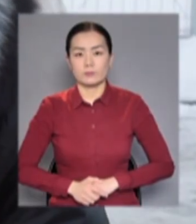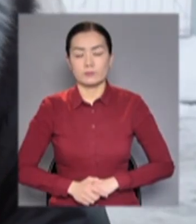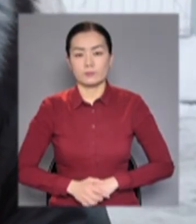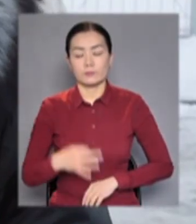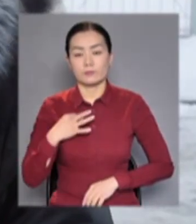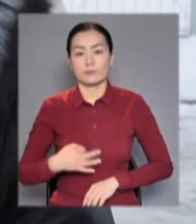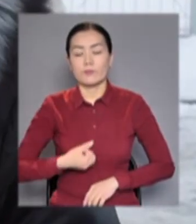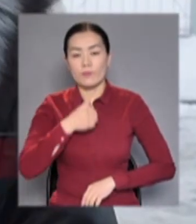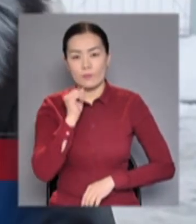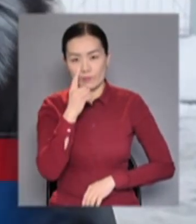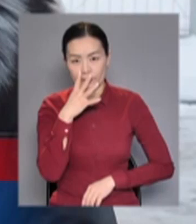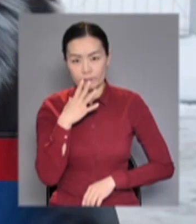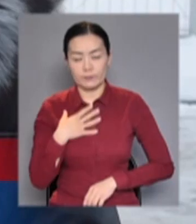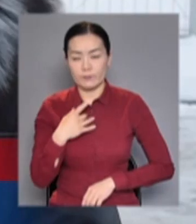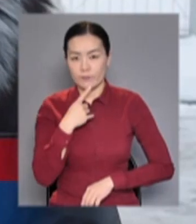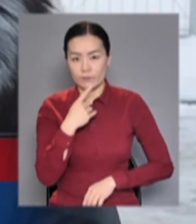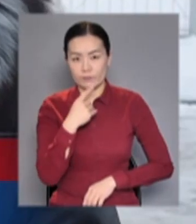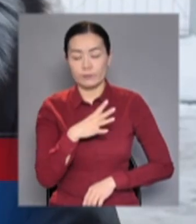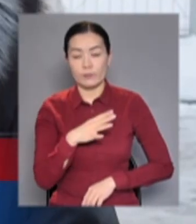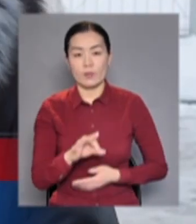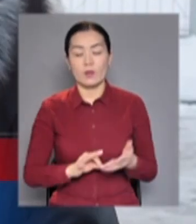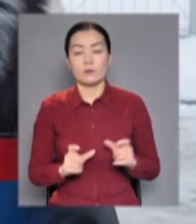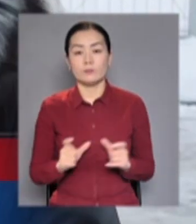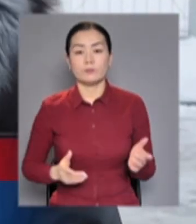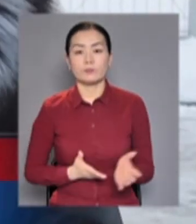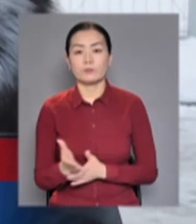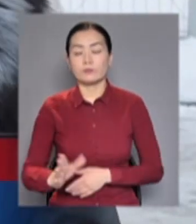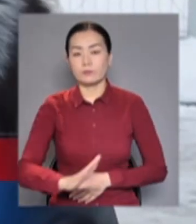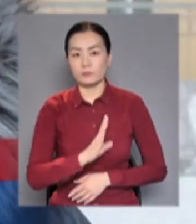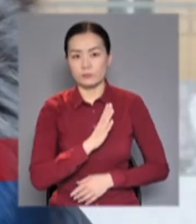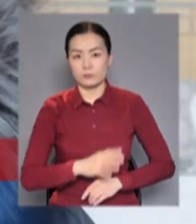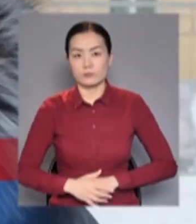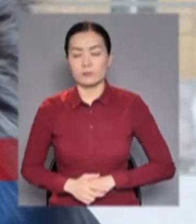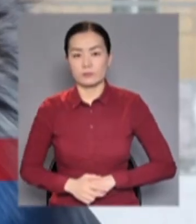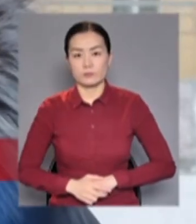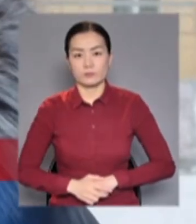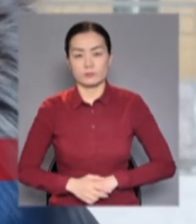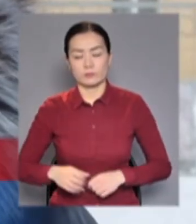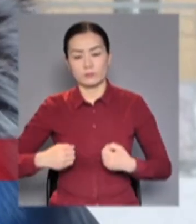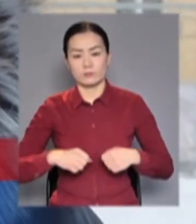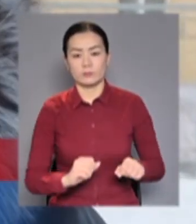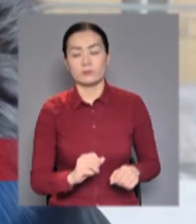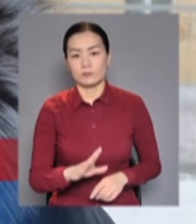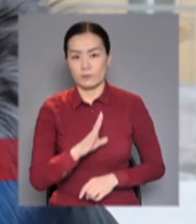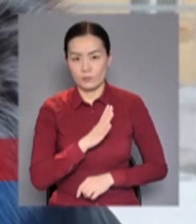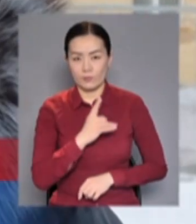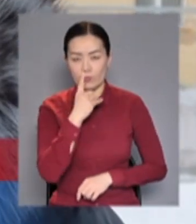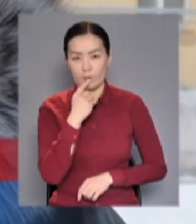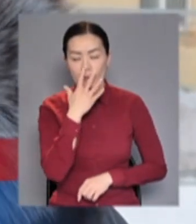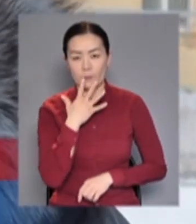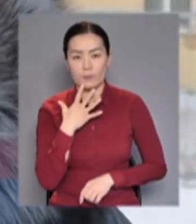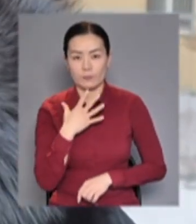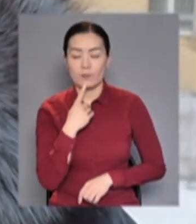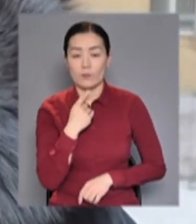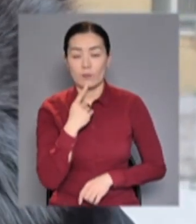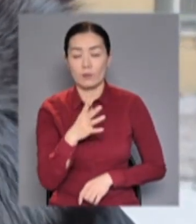келіп тұр үйге. Келдім, сразым баламды алып шықтым. Класс жетекшісі хабарласқан жоқ, маған кеште баламды теуіп, айналып, аяқ пен мұрнын қан қылып теуіп тұр